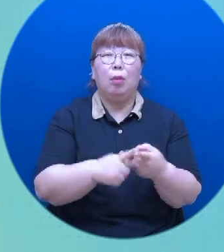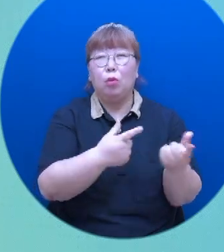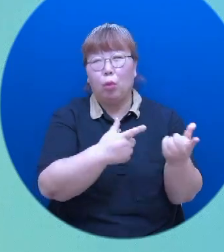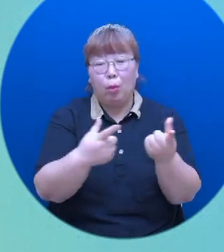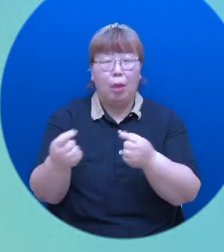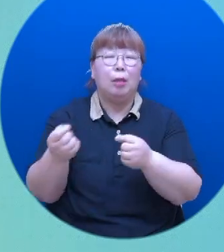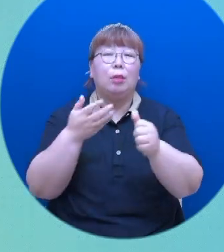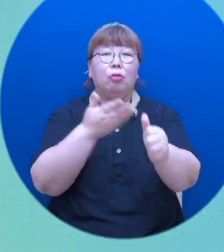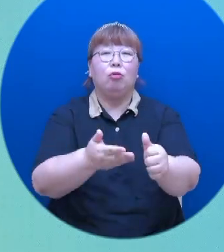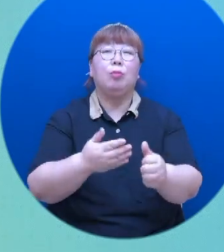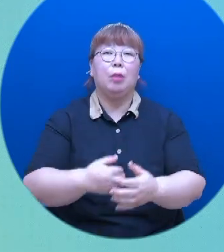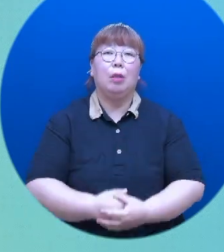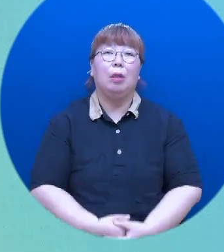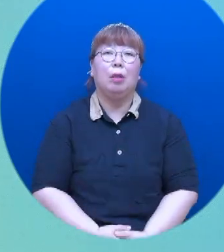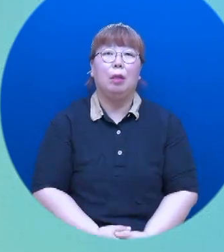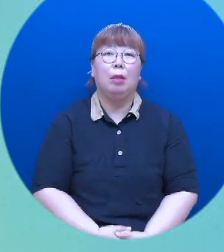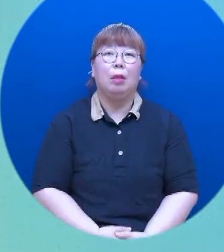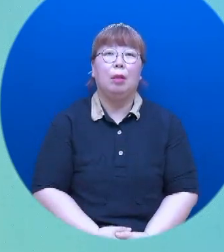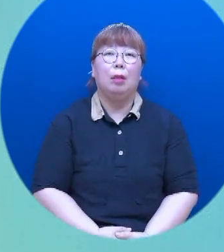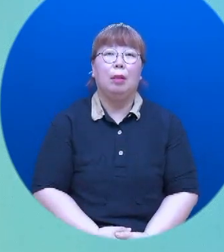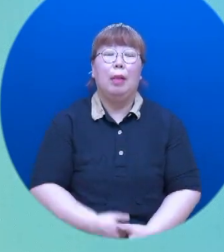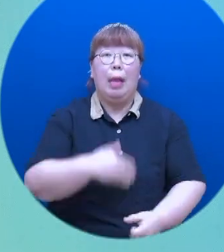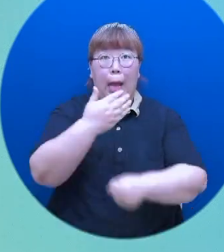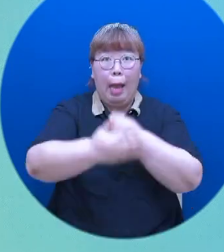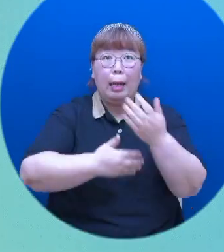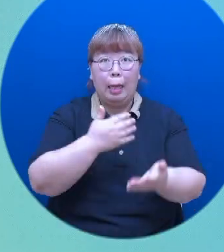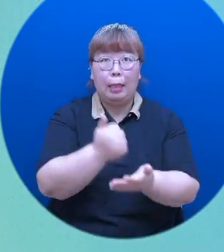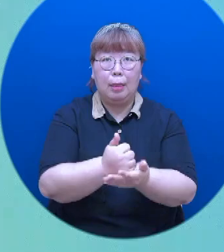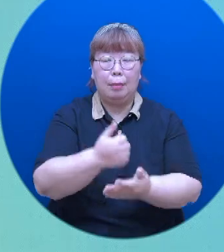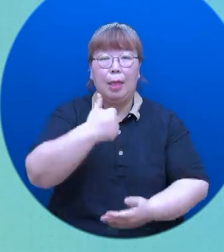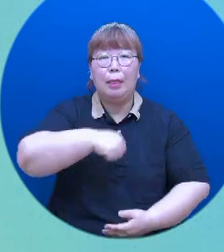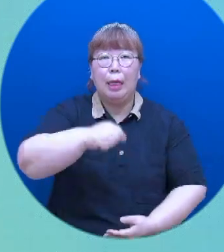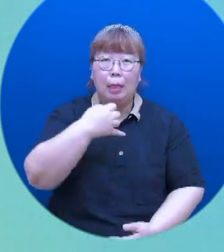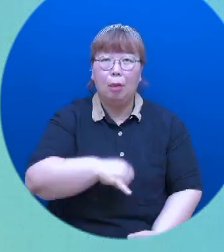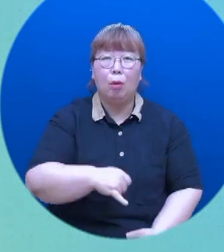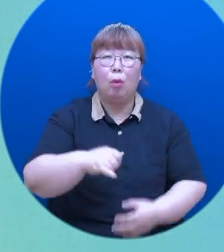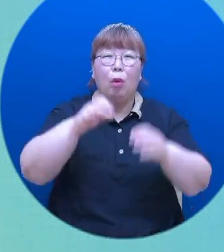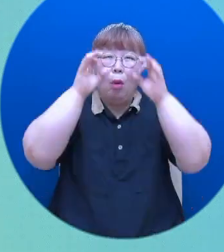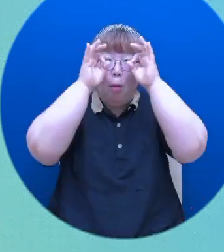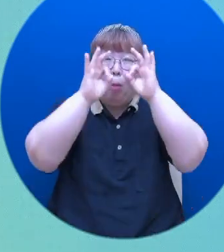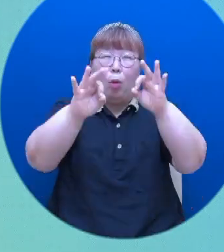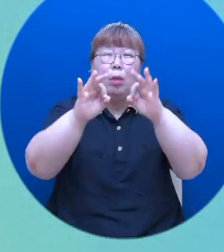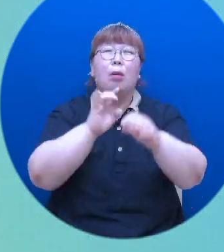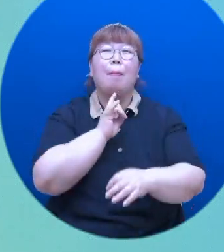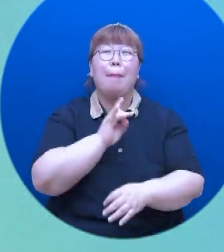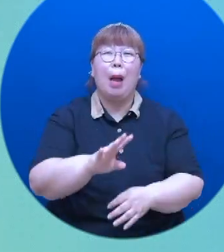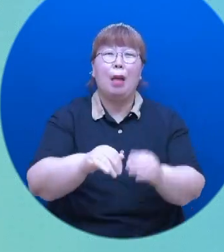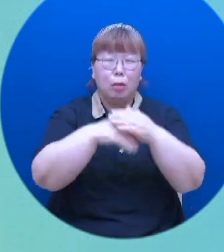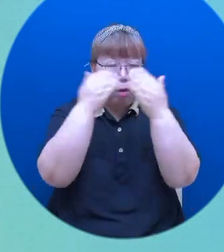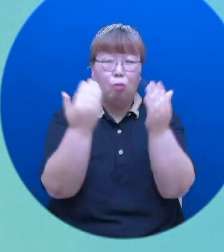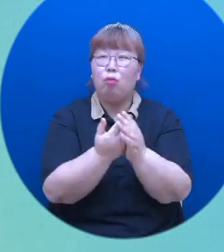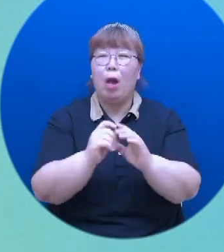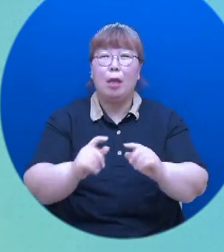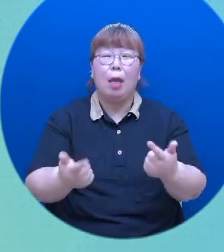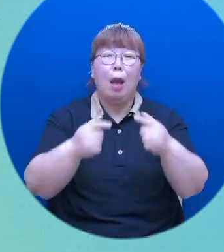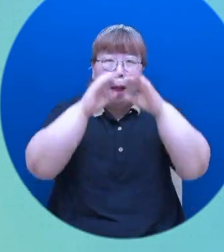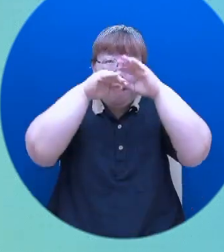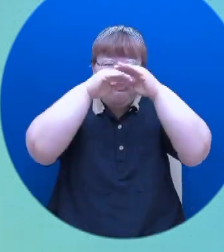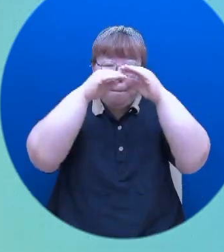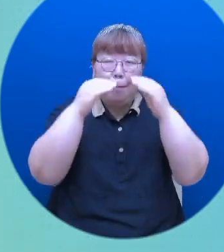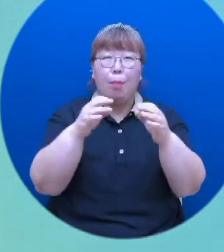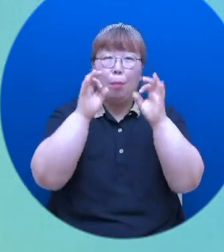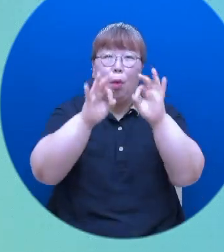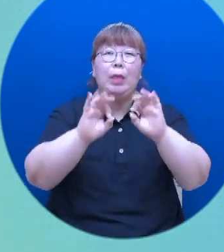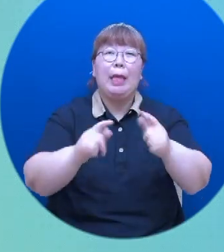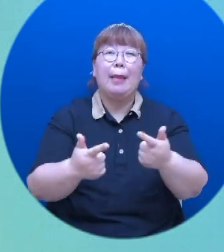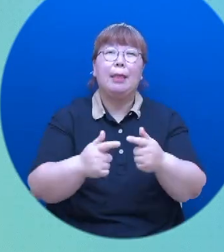해요. 하나님은 하나님의 자녀로 하여금 보이는 것만이 전부 아니야. 보이지 않는 세계가 너무